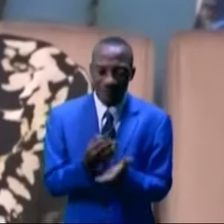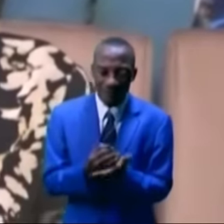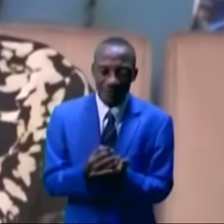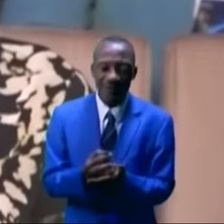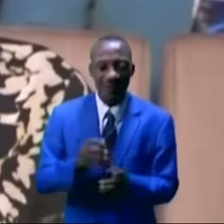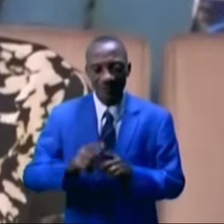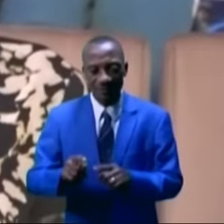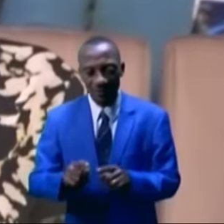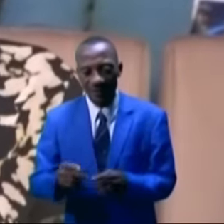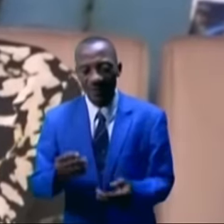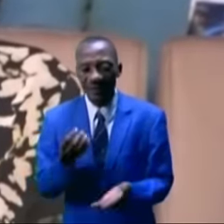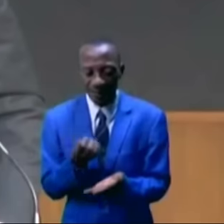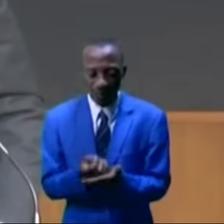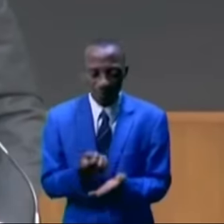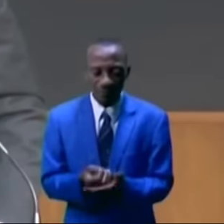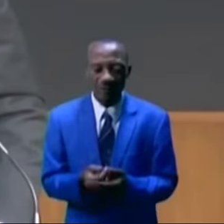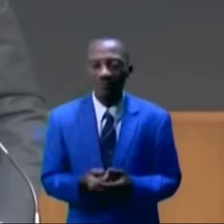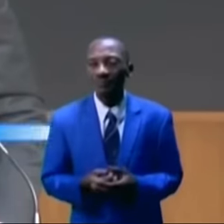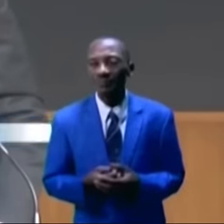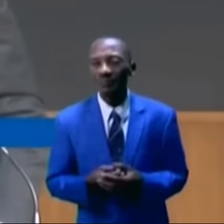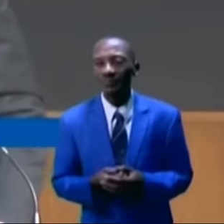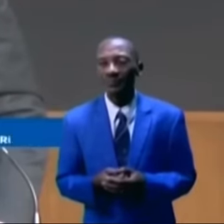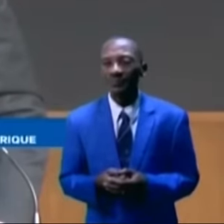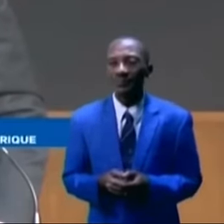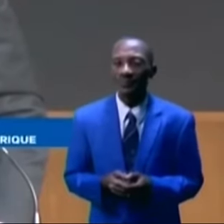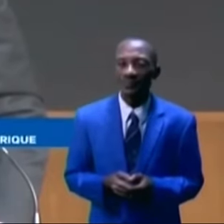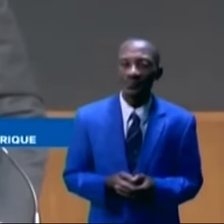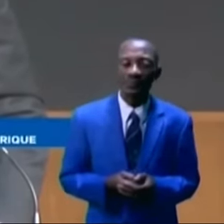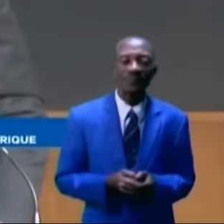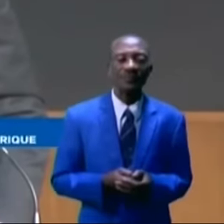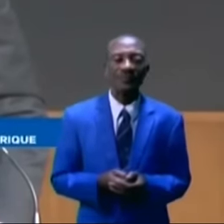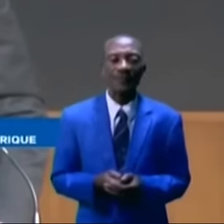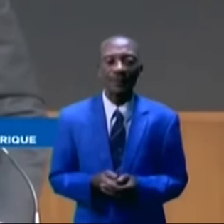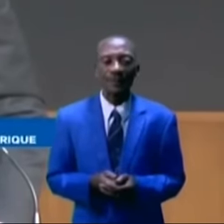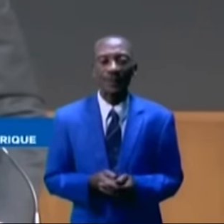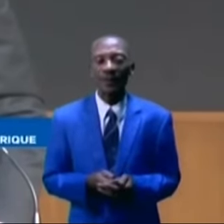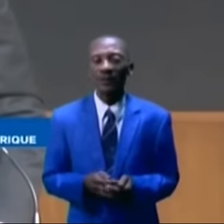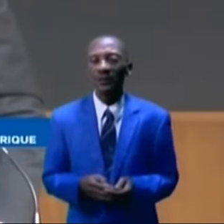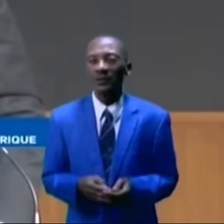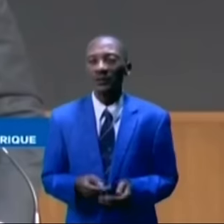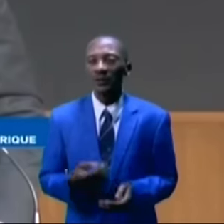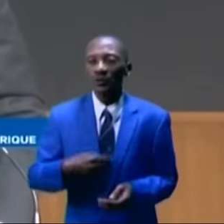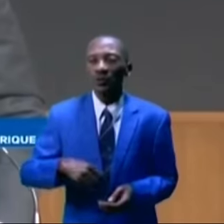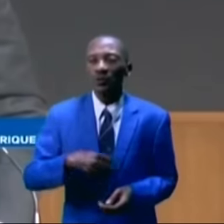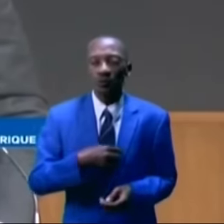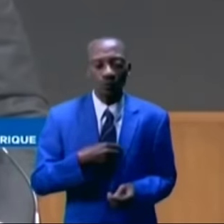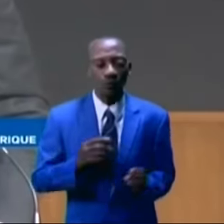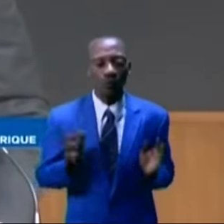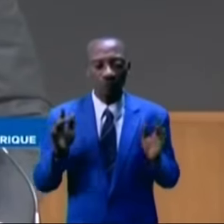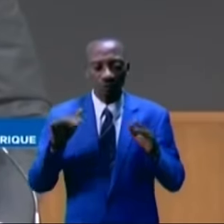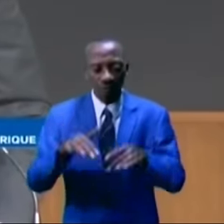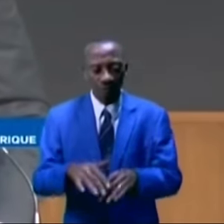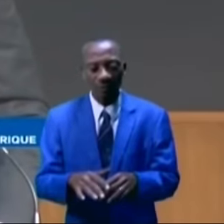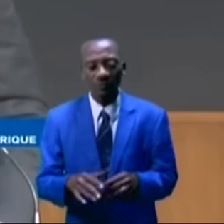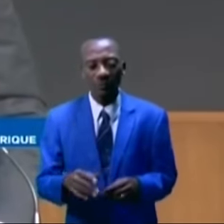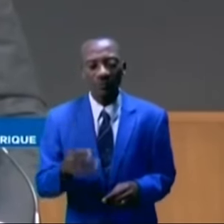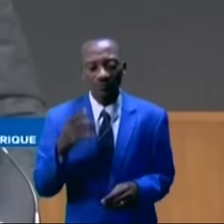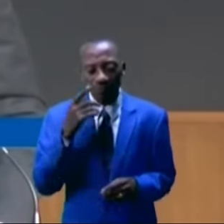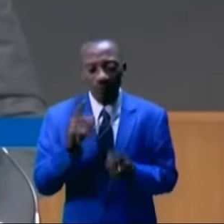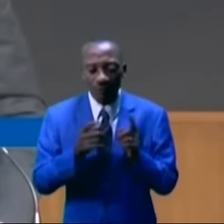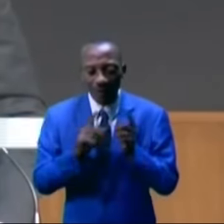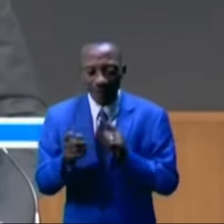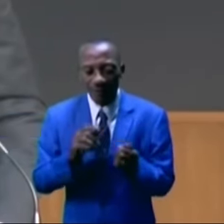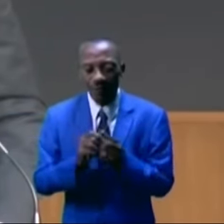économique. Je crois qu'en plaçant l'innovation et la technologie au cœur de nos stratégies de développement ainsi que nos projets